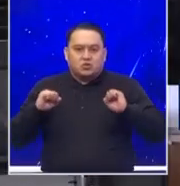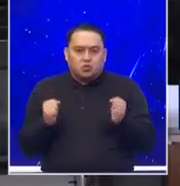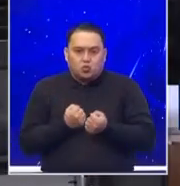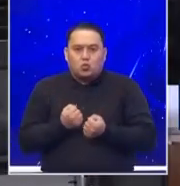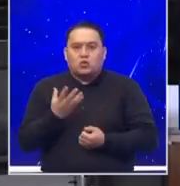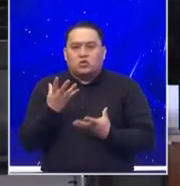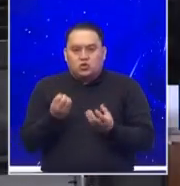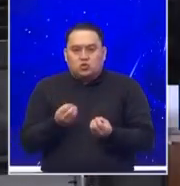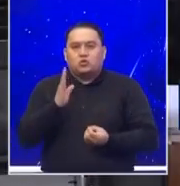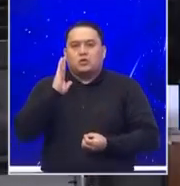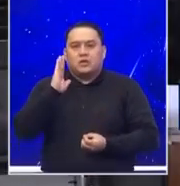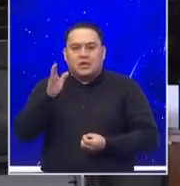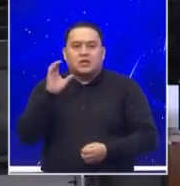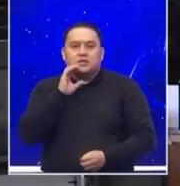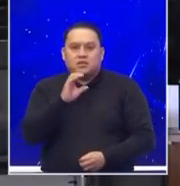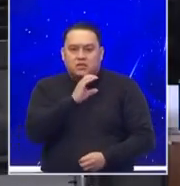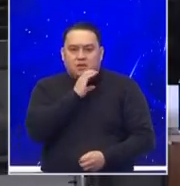антициклон дейміз, сол Сібір жақтан.